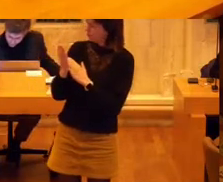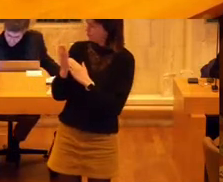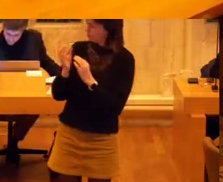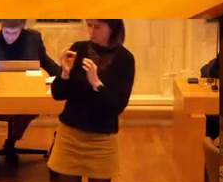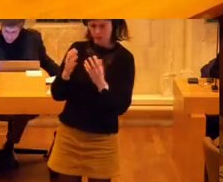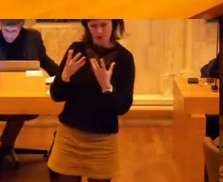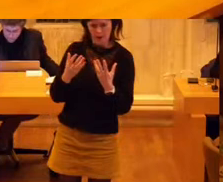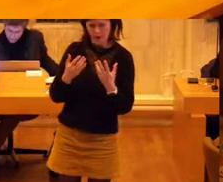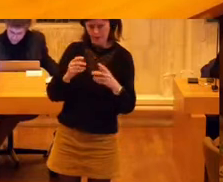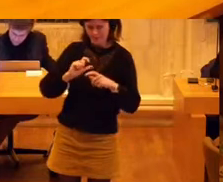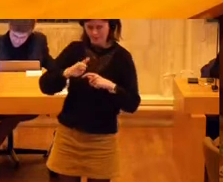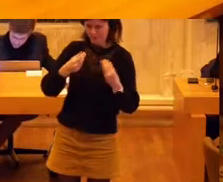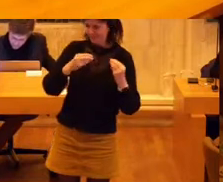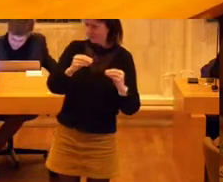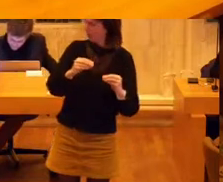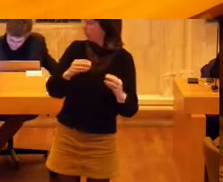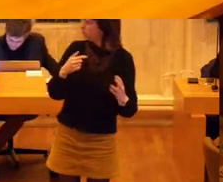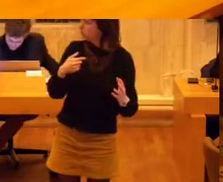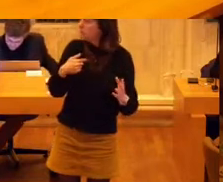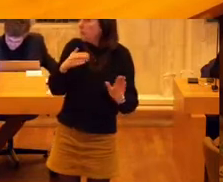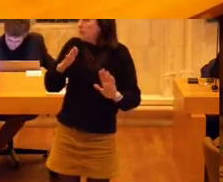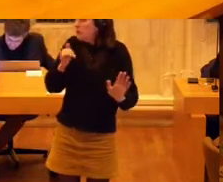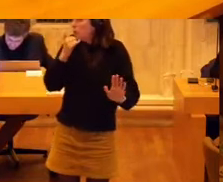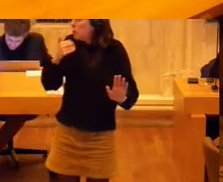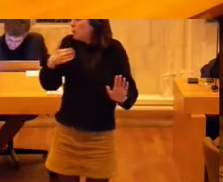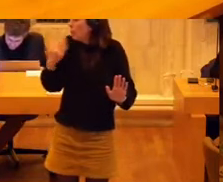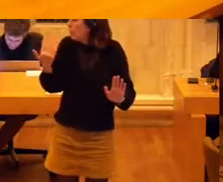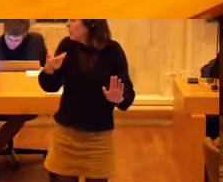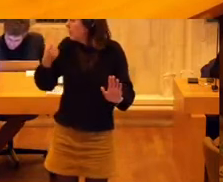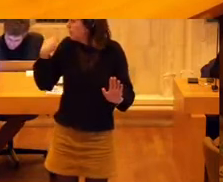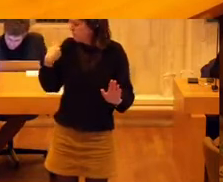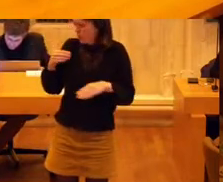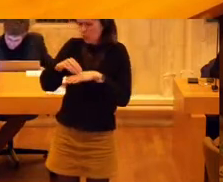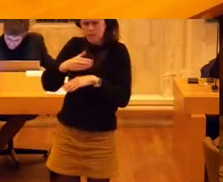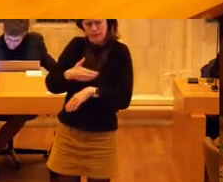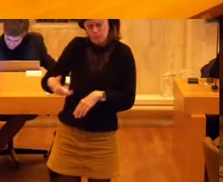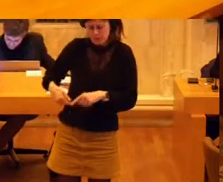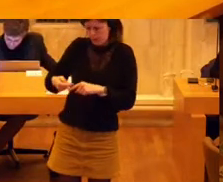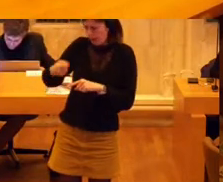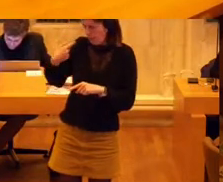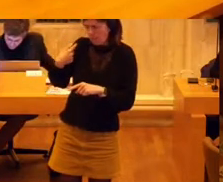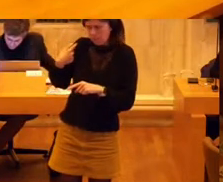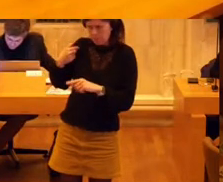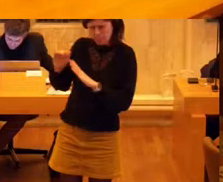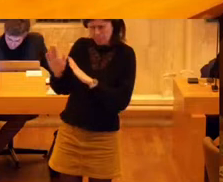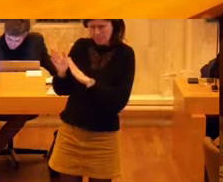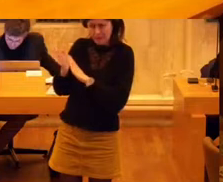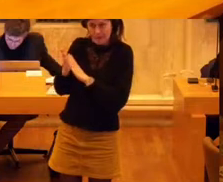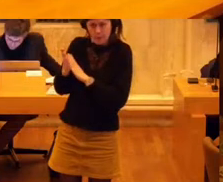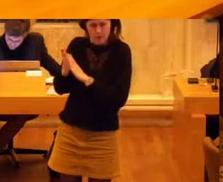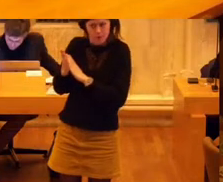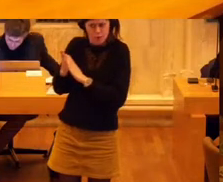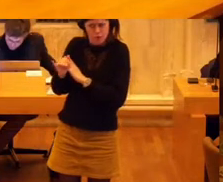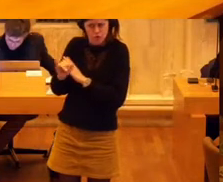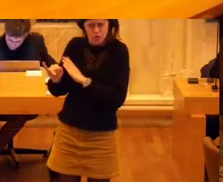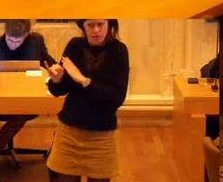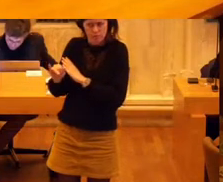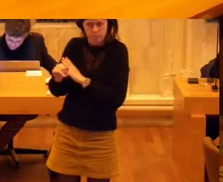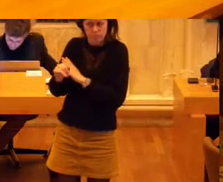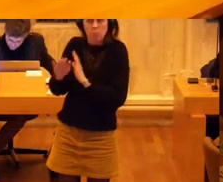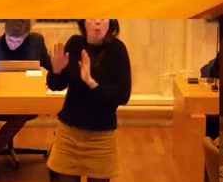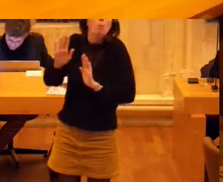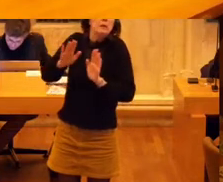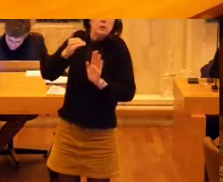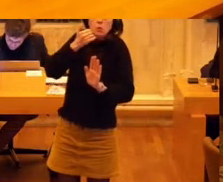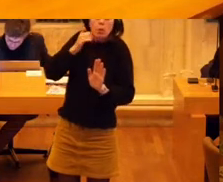erreur. On n'a jamais eu l'occasion d'avoir en conseil municipal, je dis bien sauf erreur, hein, une présentation de ce projet. Donc